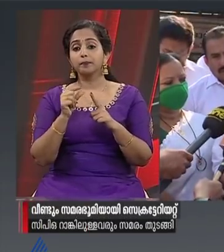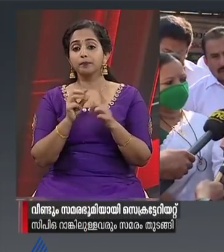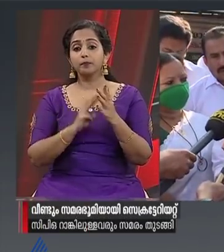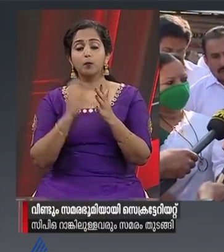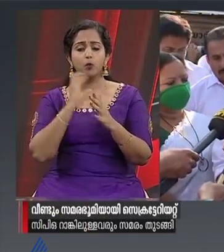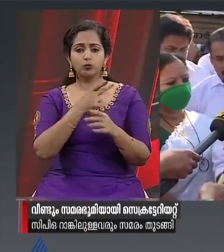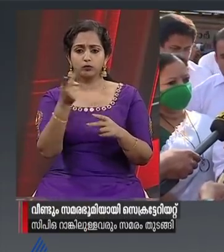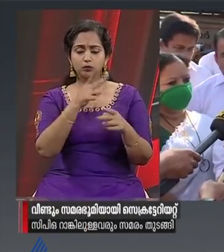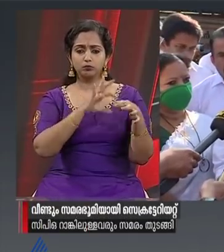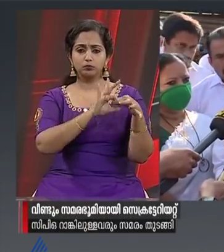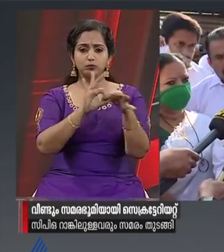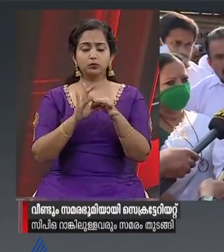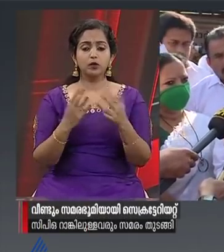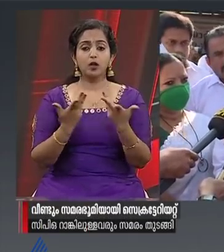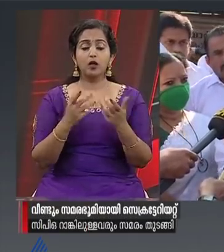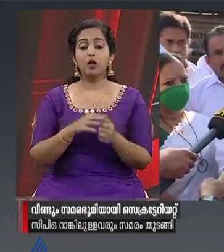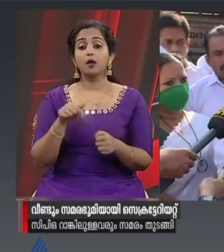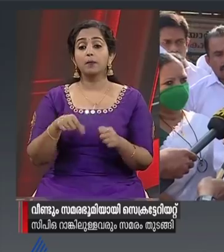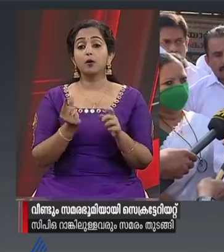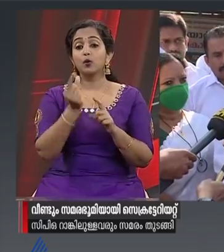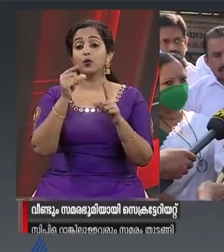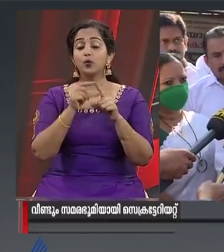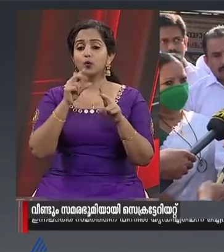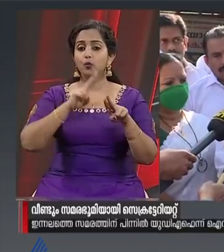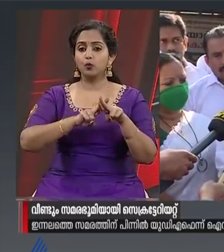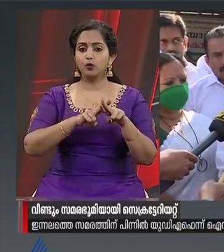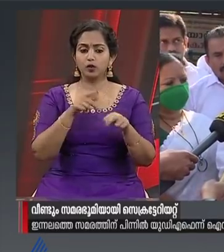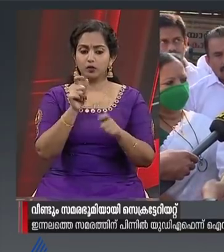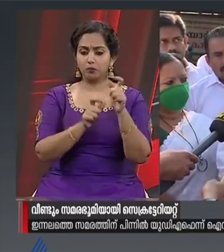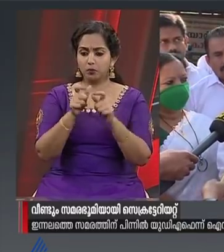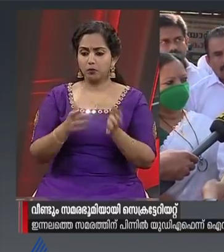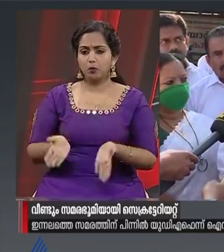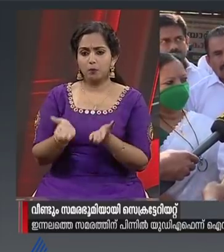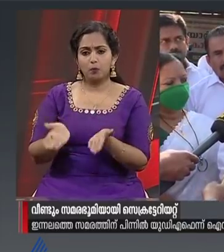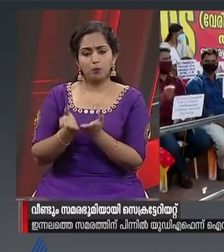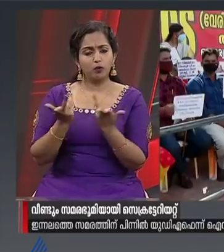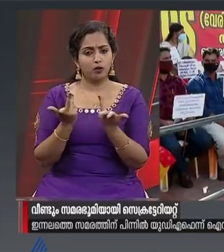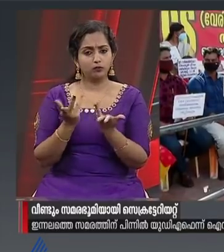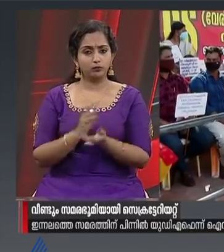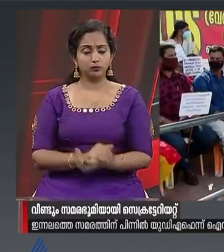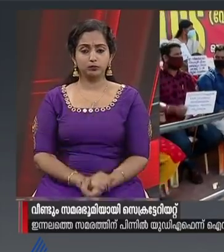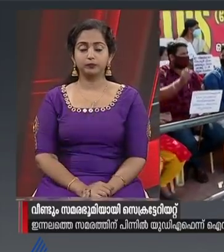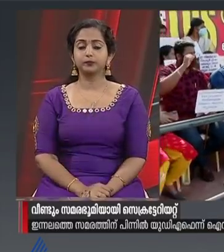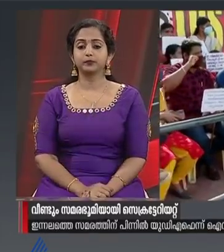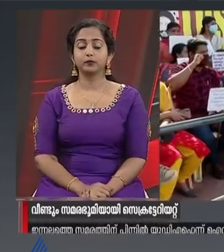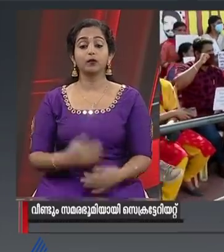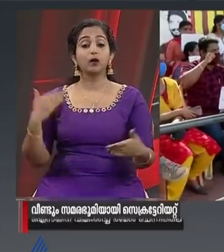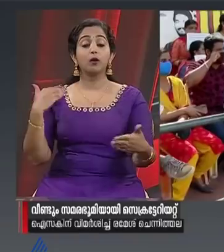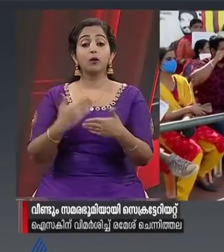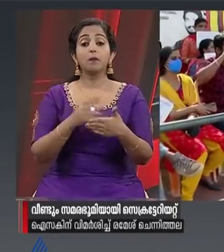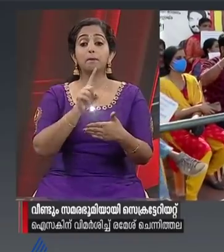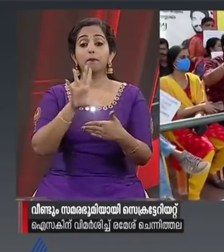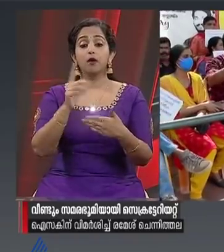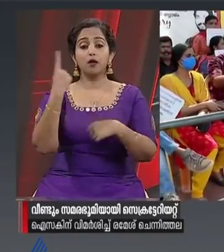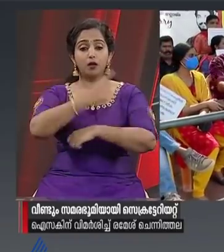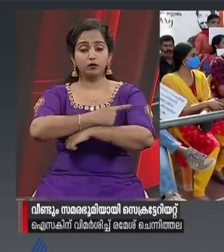UDF ചെറുപ്പക്കാരുടെ സമരം ഇളക്കിവിടുന്നു എന്ന് പറയുന്ന ഐസക്കും തമ്മിൽ എന്താ വ്യത്യാസം? 15 ദിവസമായി സെക്രട്ടേറിയറ്റിന് മുന്നിൽ